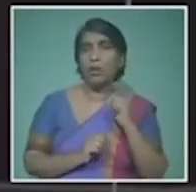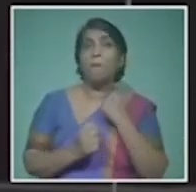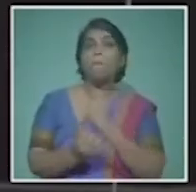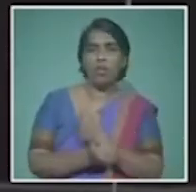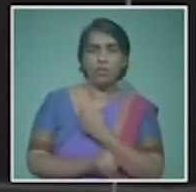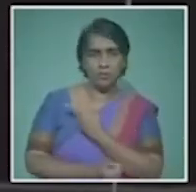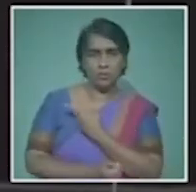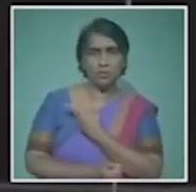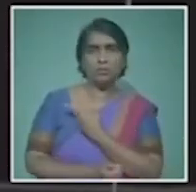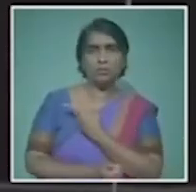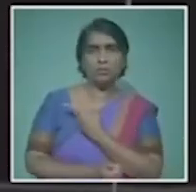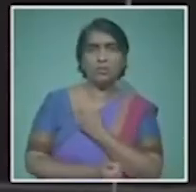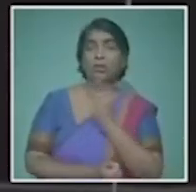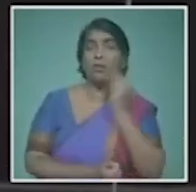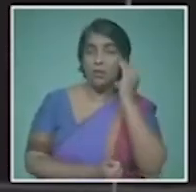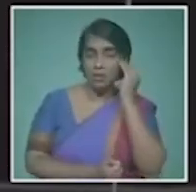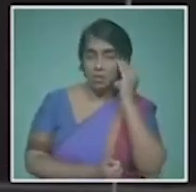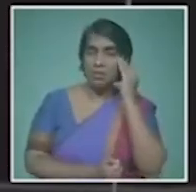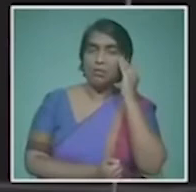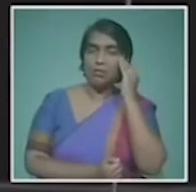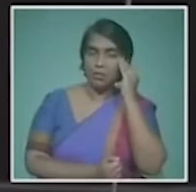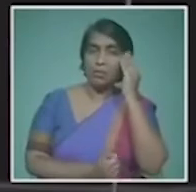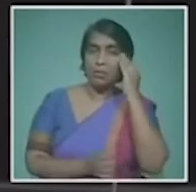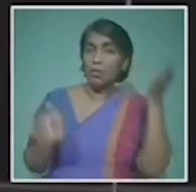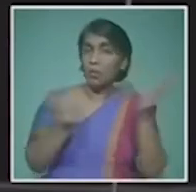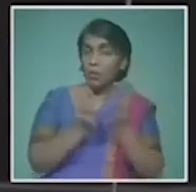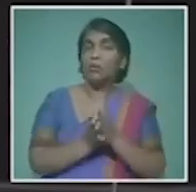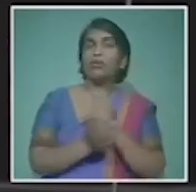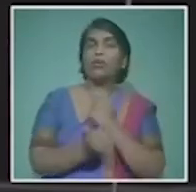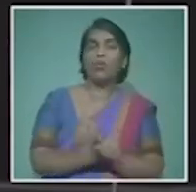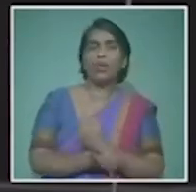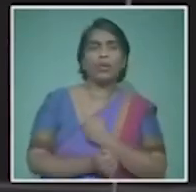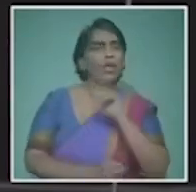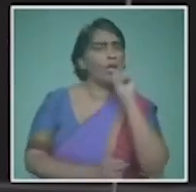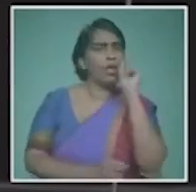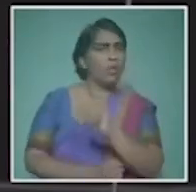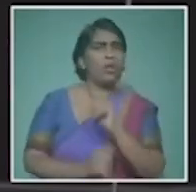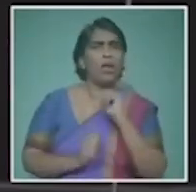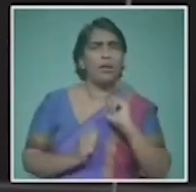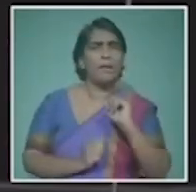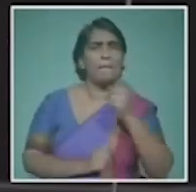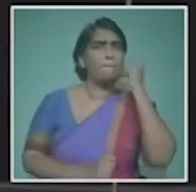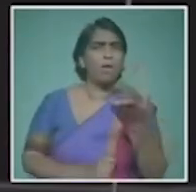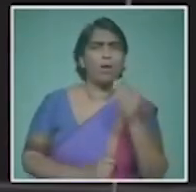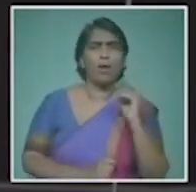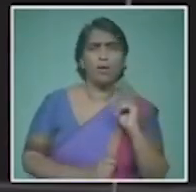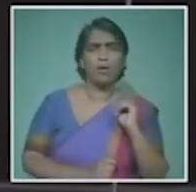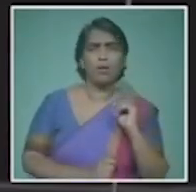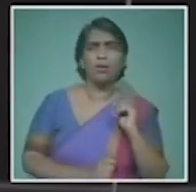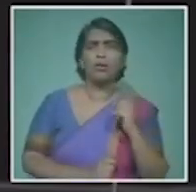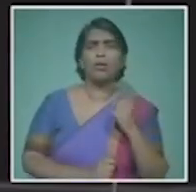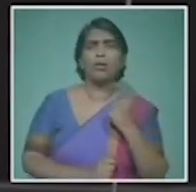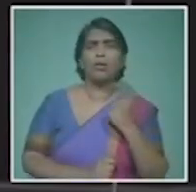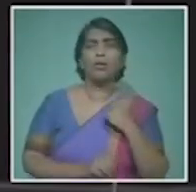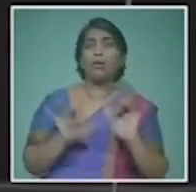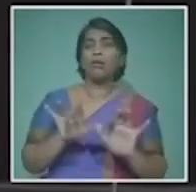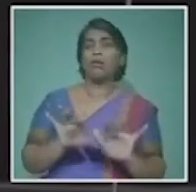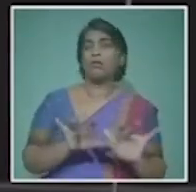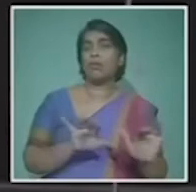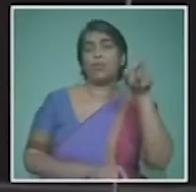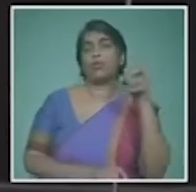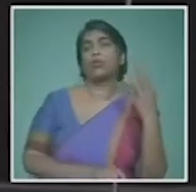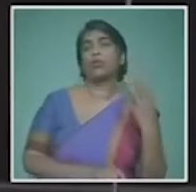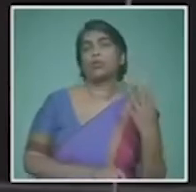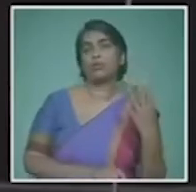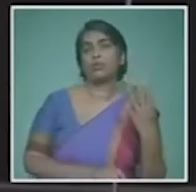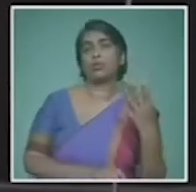පොලිසිය. කාන්තා මේවකට සම්බන්ධ පොලිසිය මං ඇහුවා ඒගොල්ලන්ගේ මොකද ඔයගොල්ලෝ ඔච්චර පරක්කු කරන්නේ අපිට ටයිප් කරන්න ඉන්නේ 3